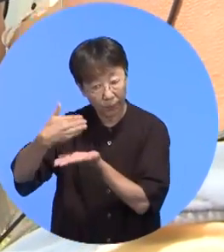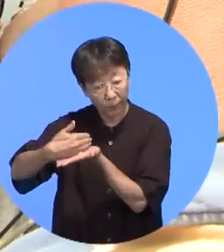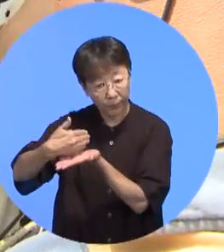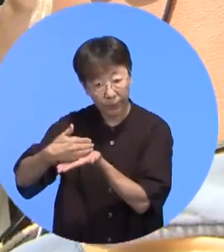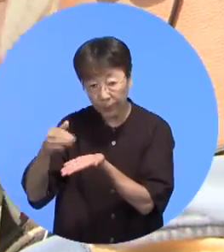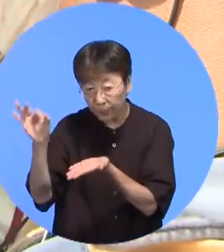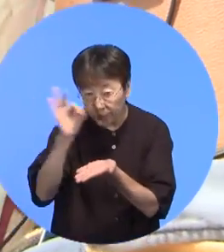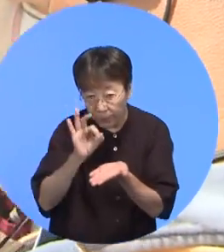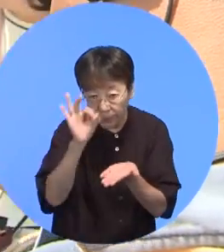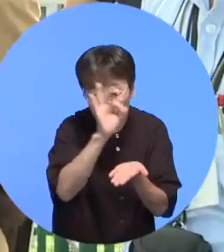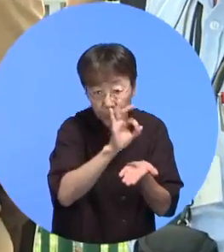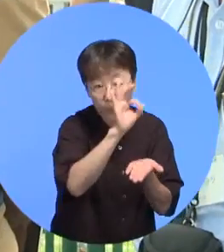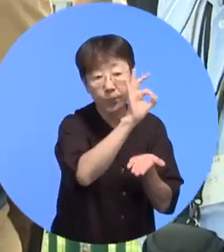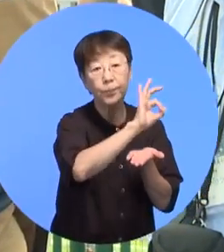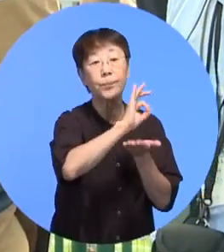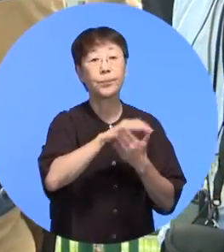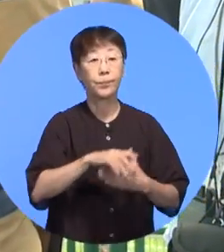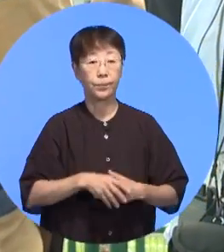ました。